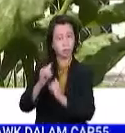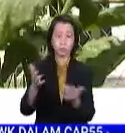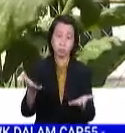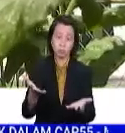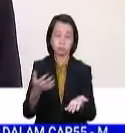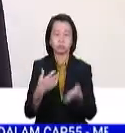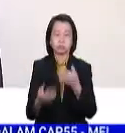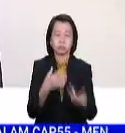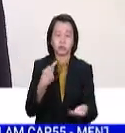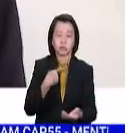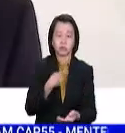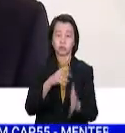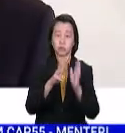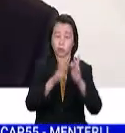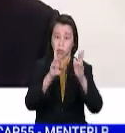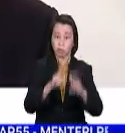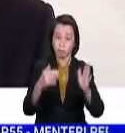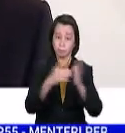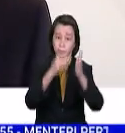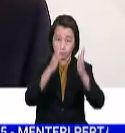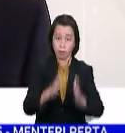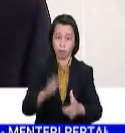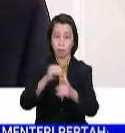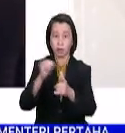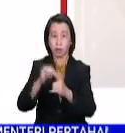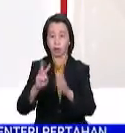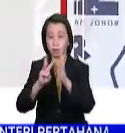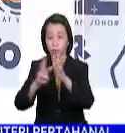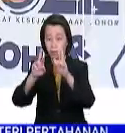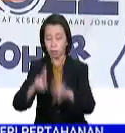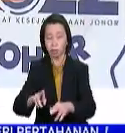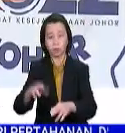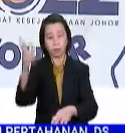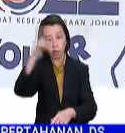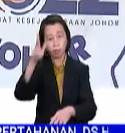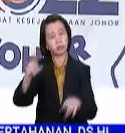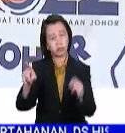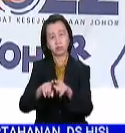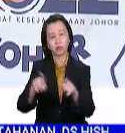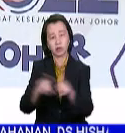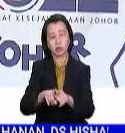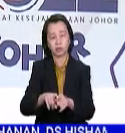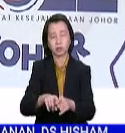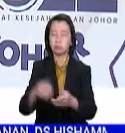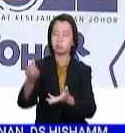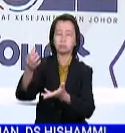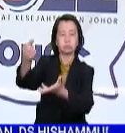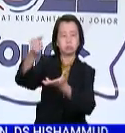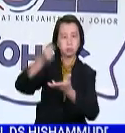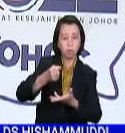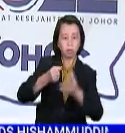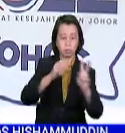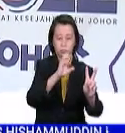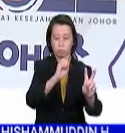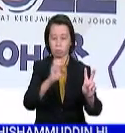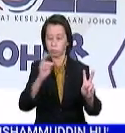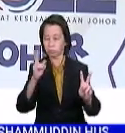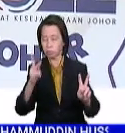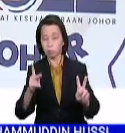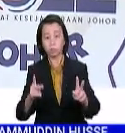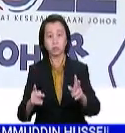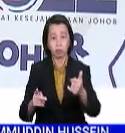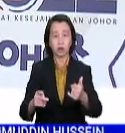Tak kira kita ni wakil rakyat, pembangkang ataupun kerajaan. Dan saya rasa bagi peruntukan RM200,000 ini, kita